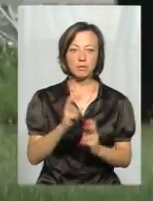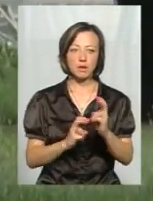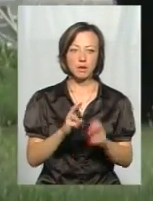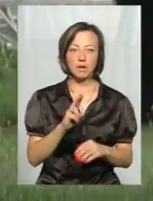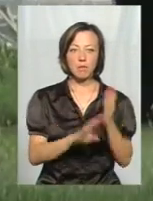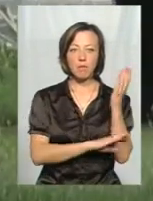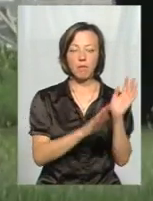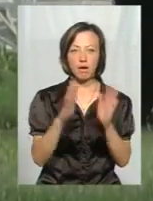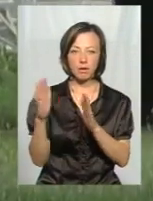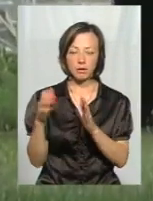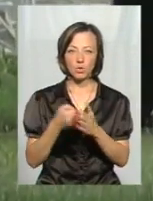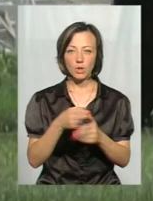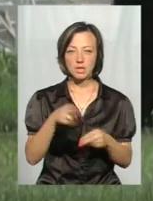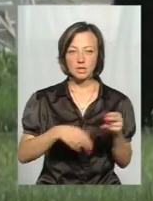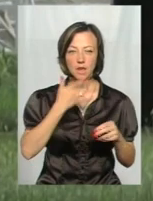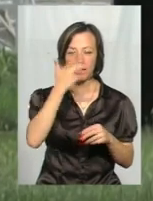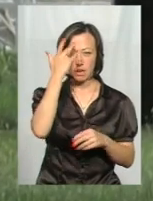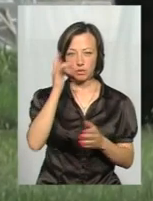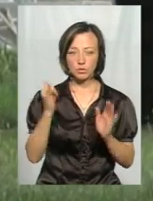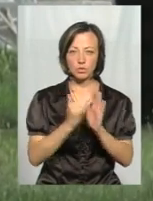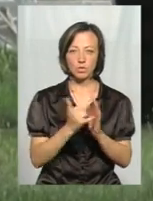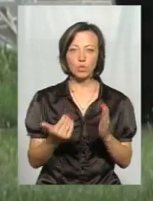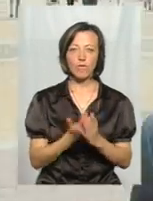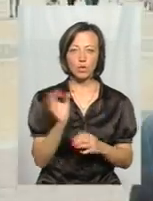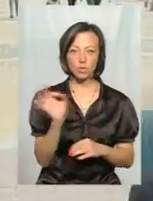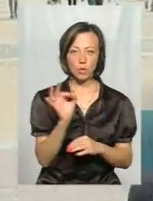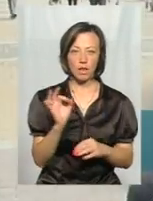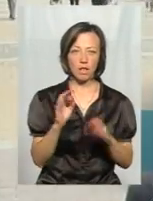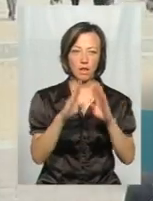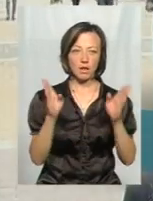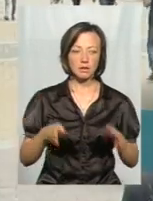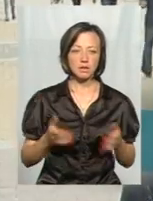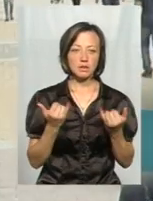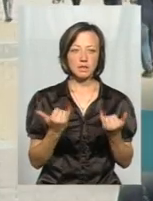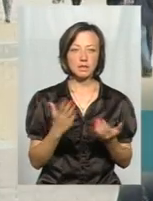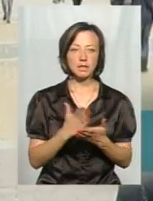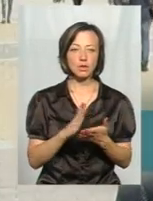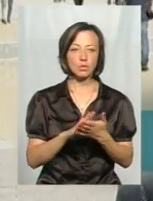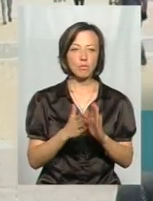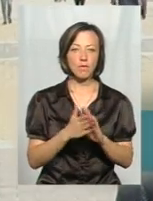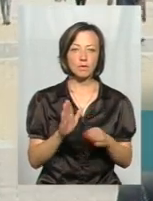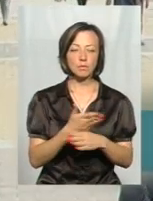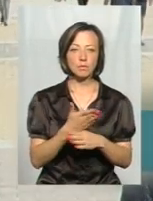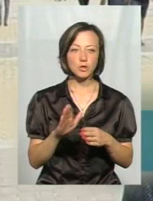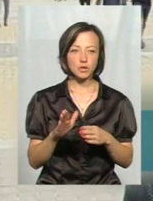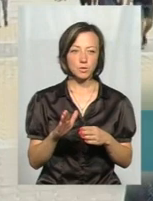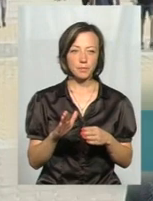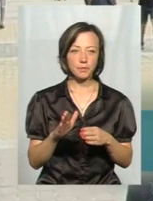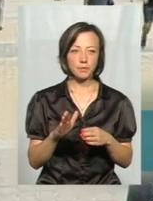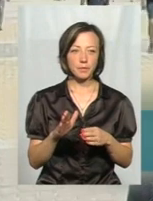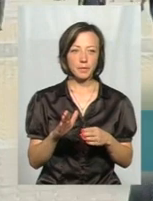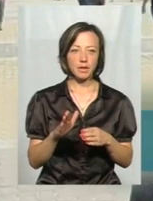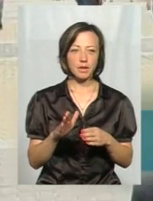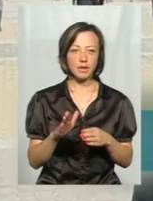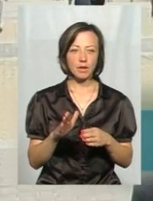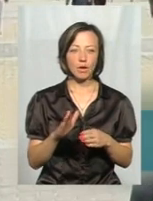«Парки і сквери». До кінця ж літа тут має з'явитися новий туалет. Наразі є домовленість між управлінням